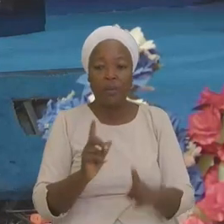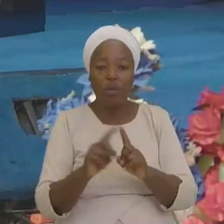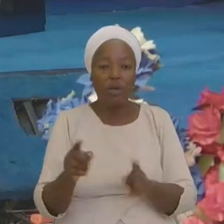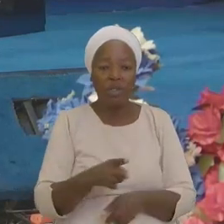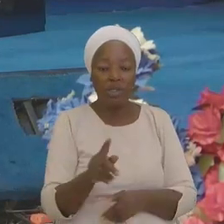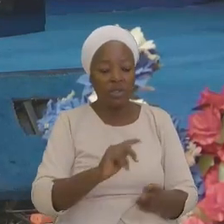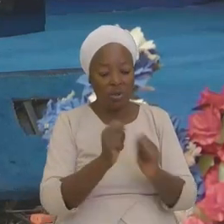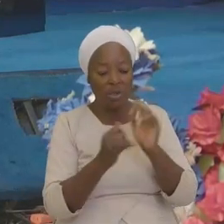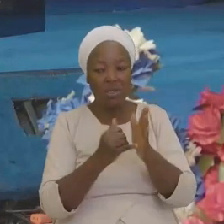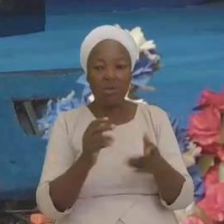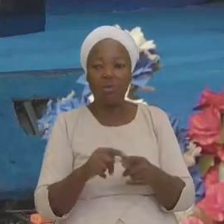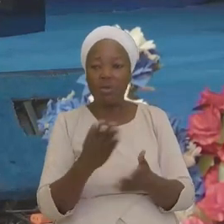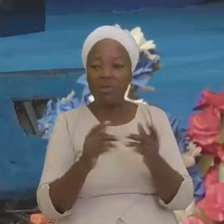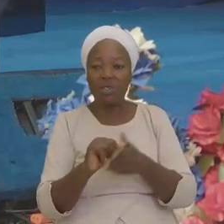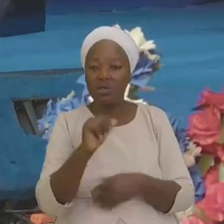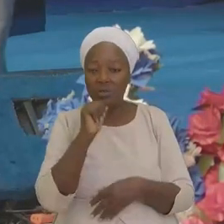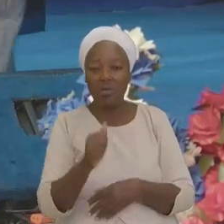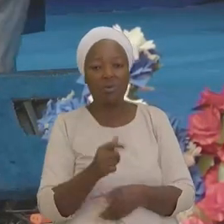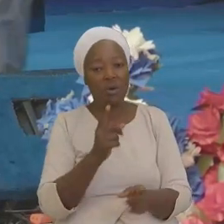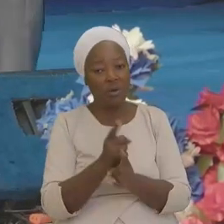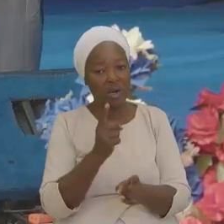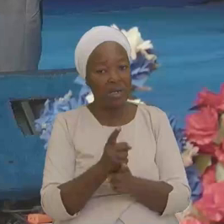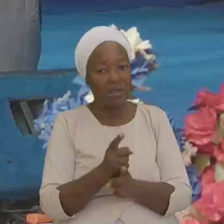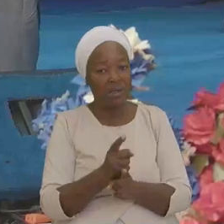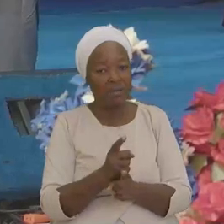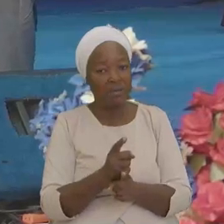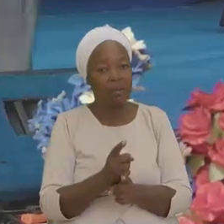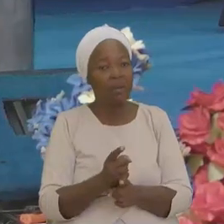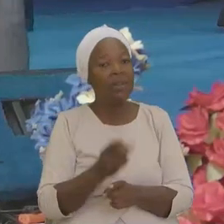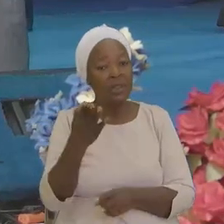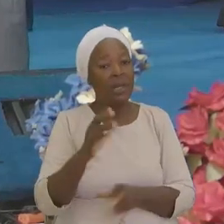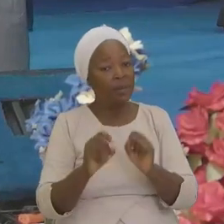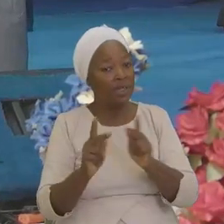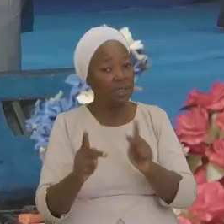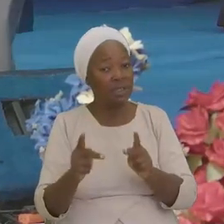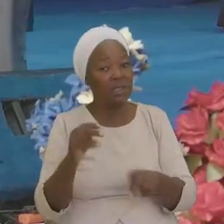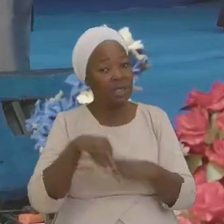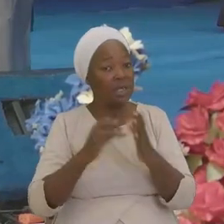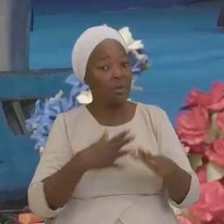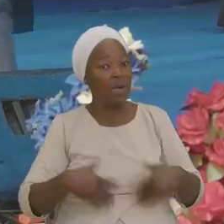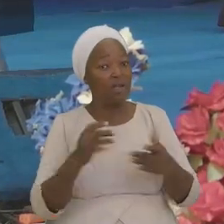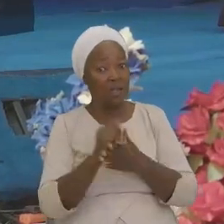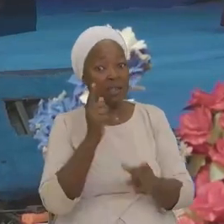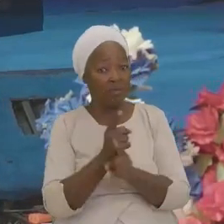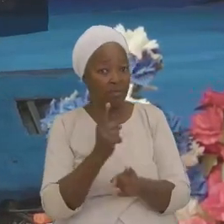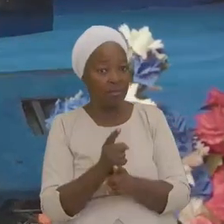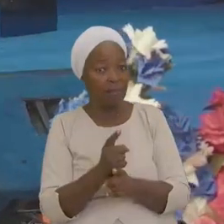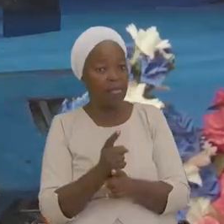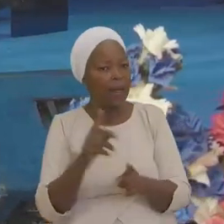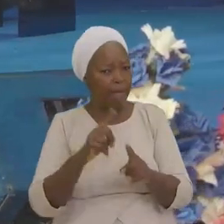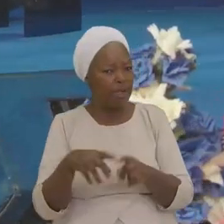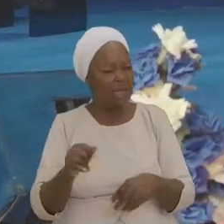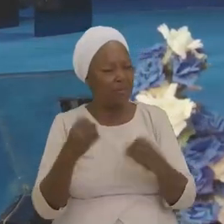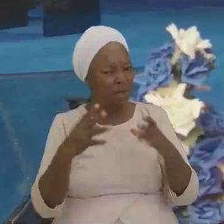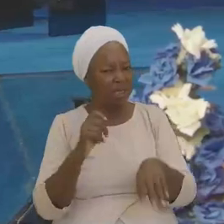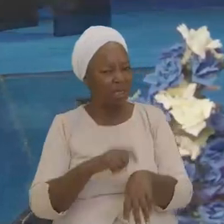Légitime. Mais ils ont transformé ça en illégitime. Il y a beaucoup de choses qui sont légitimes.